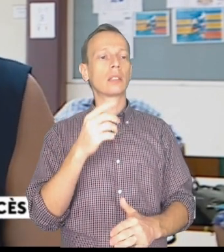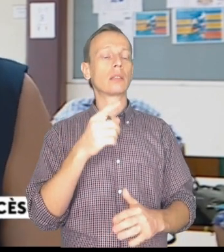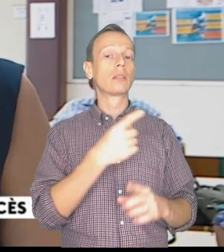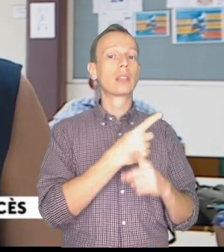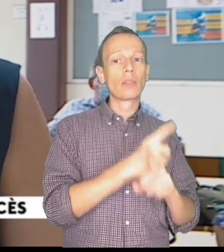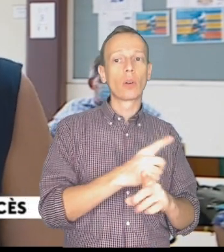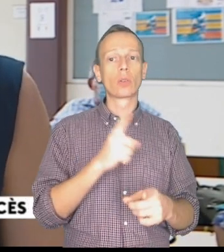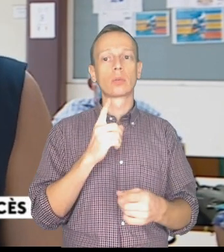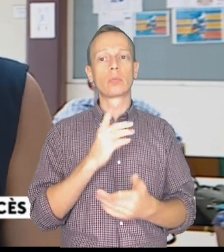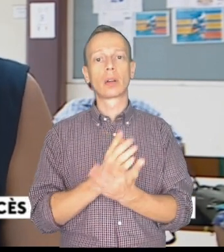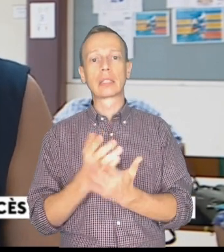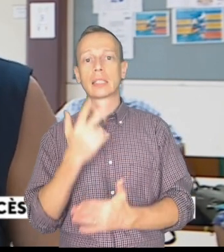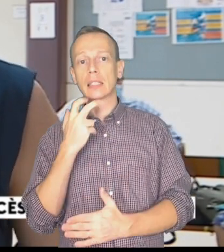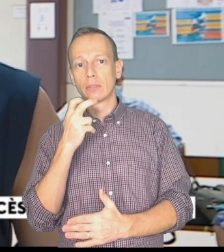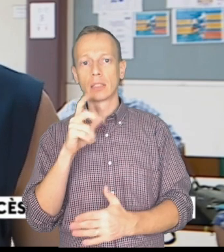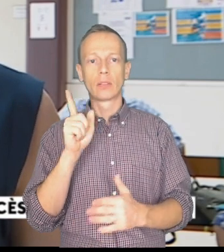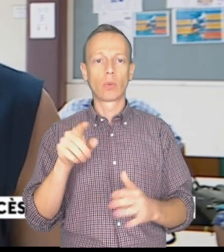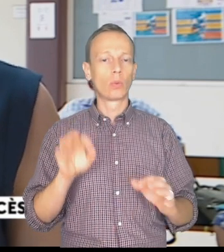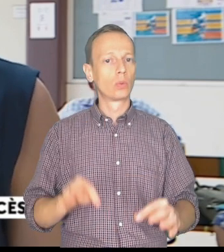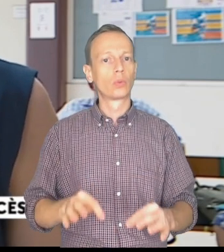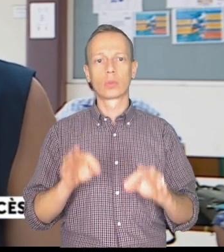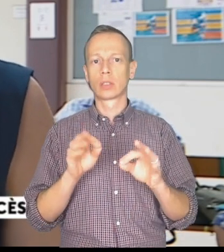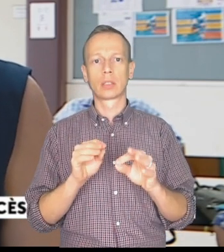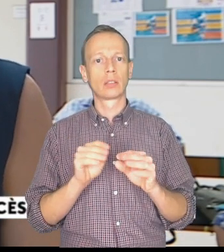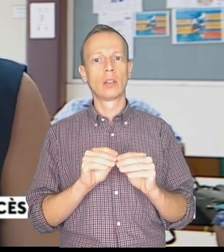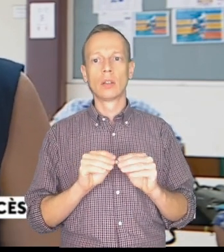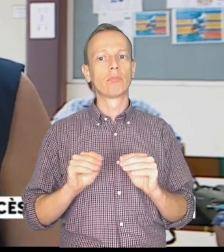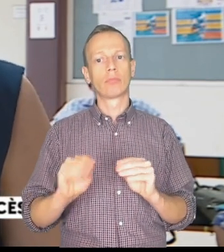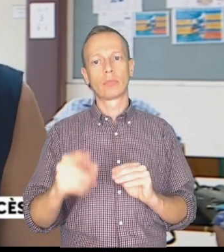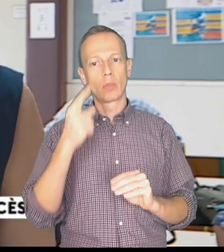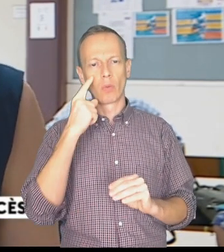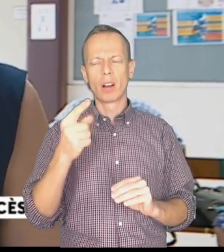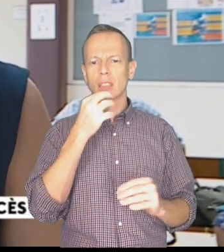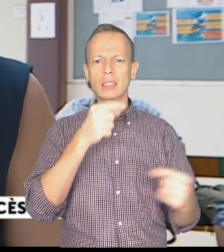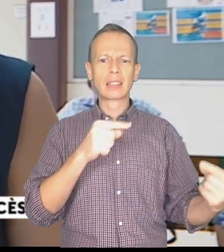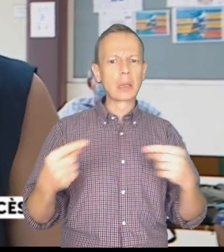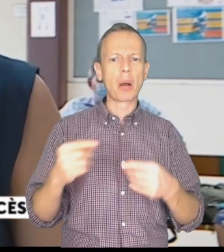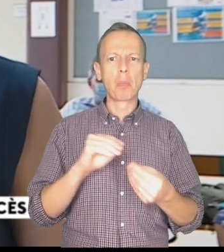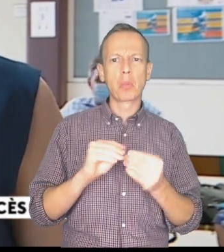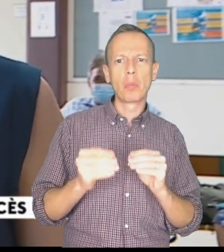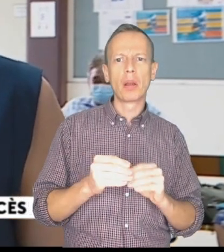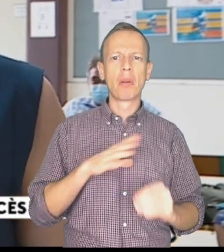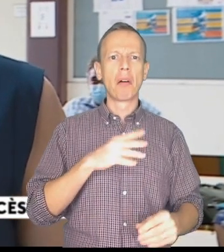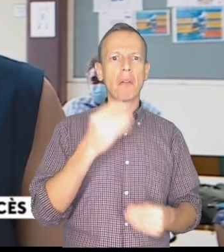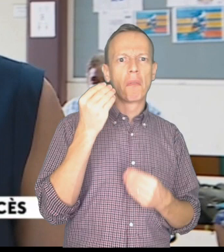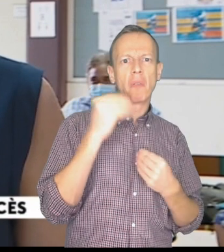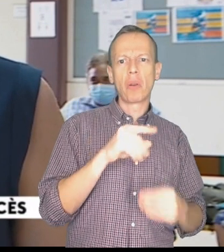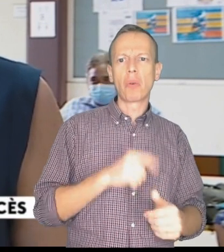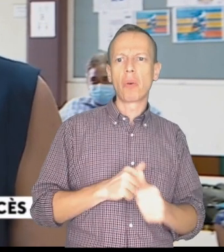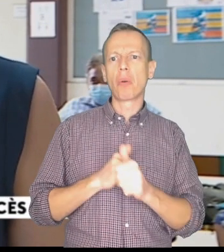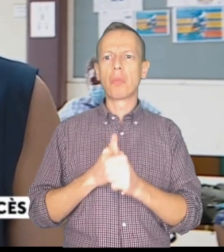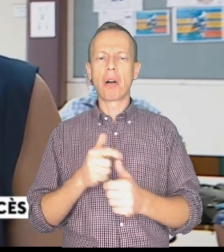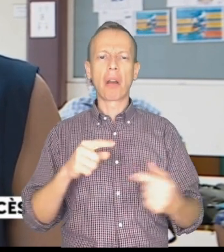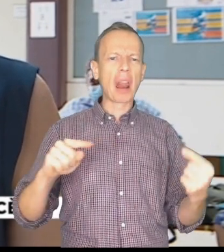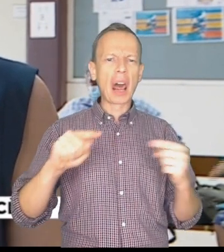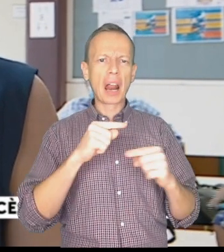Défense et Parti civil, un sursis à statuer. Le débat n'est pas serein, ont-ils plaidé ? Des quasi-voyous s'apprêtent à